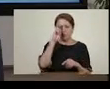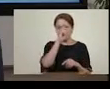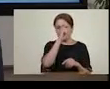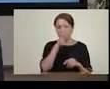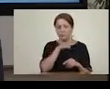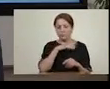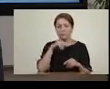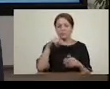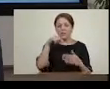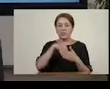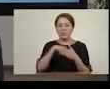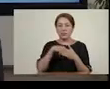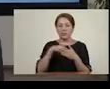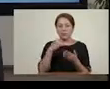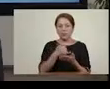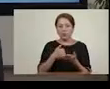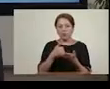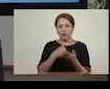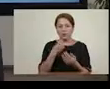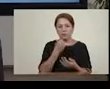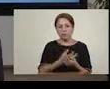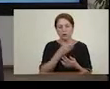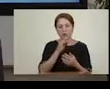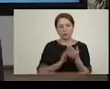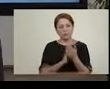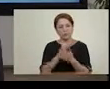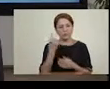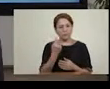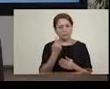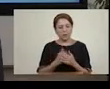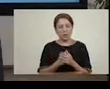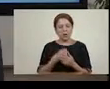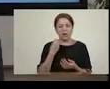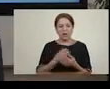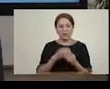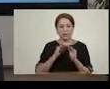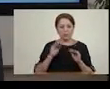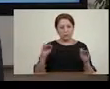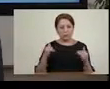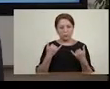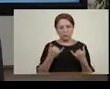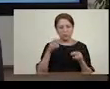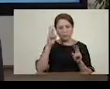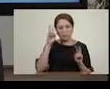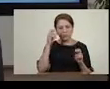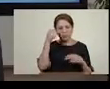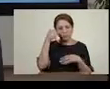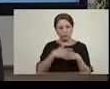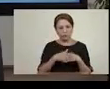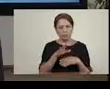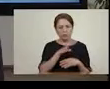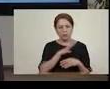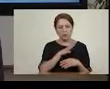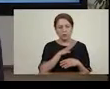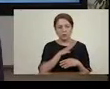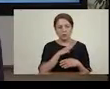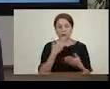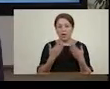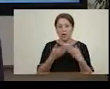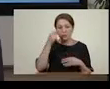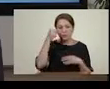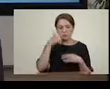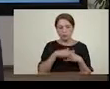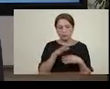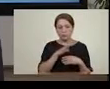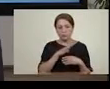moy va uglevodlarga boy o'simliklardir. Aziz o'quvchilar, bugungi mavzumiz sizga tushunarli bo'ldimi? Agar tushunarli